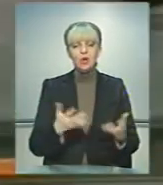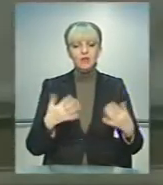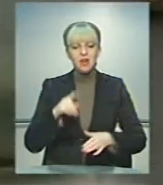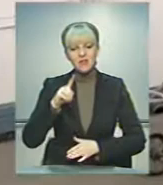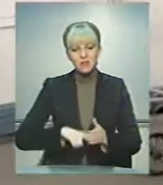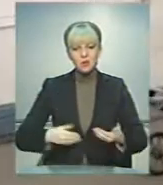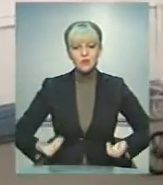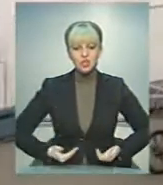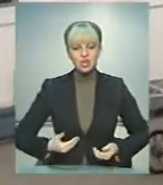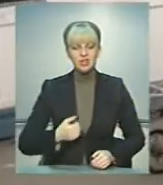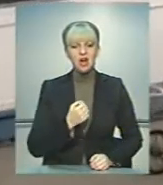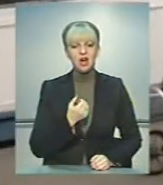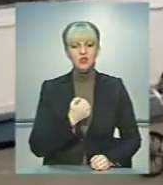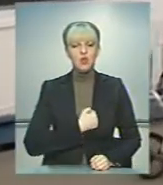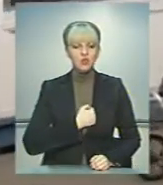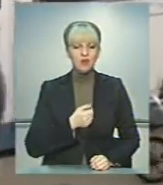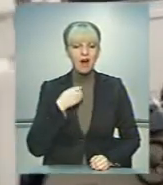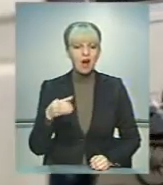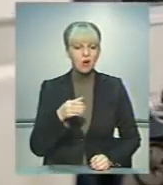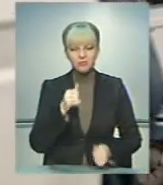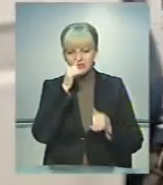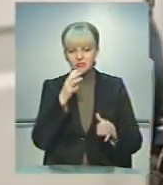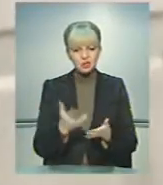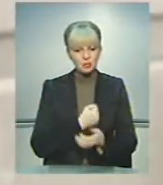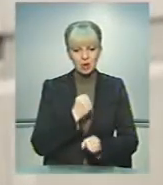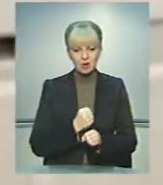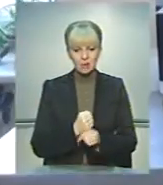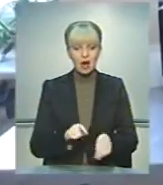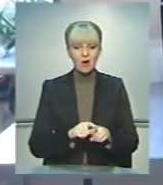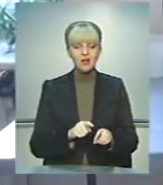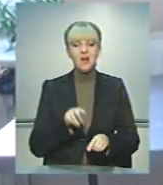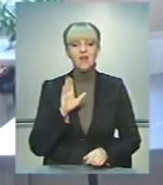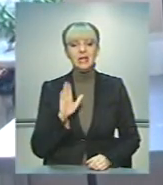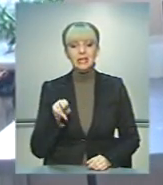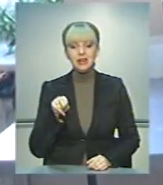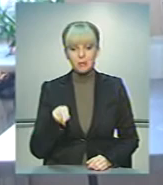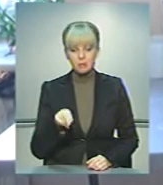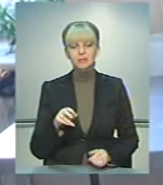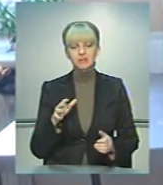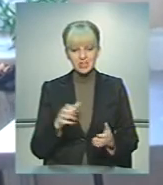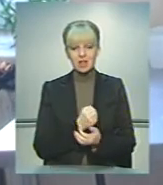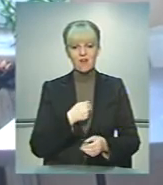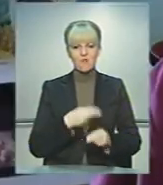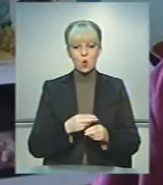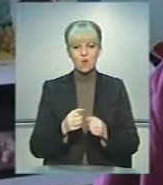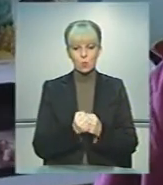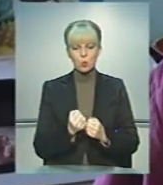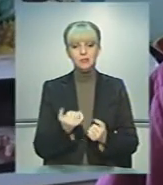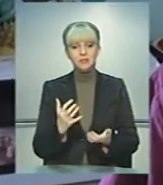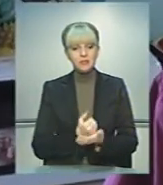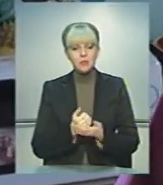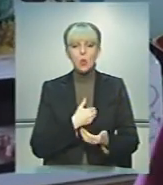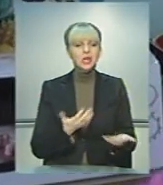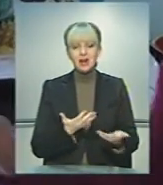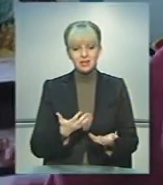віру в життя, зловживають алкоголем, потім не можуть знайти роботу. А ось Валентина Михайлівна взяла волю в кулак. Нині жінка заробляє хоча